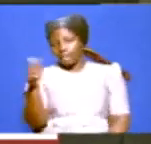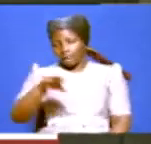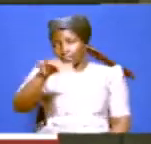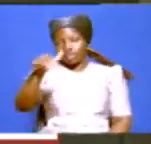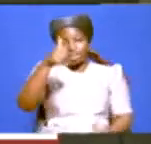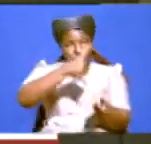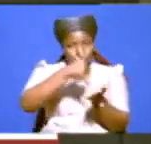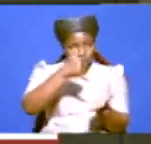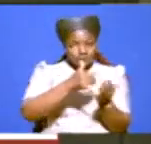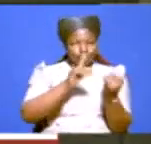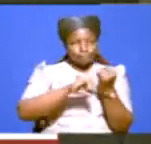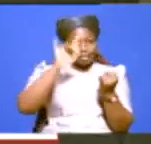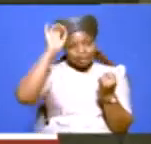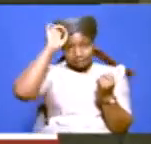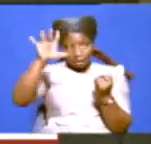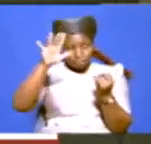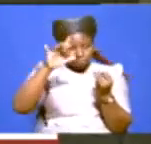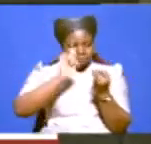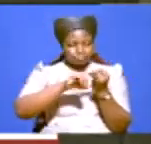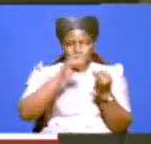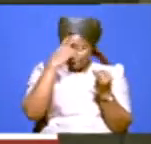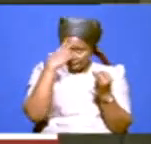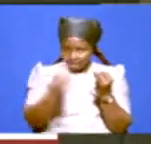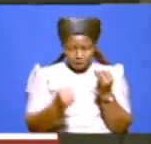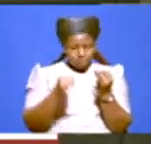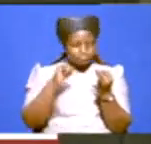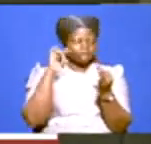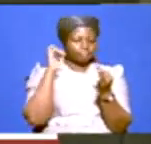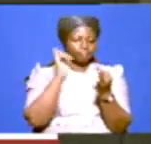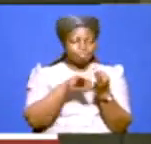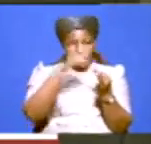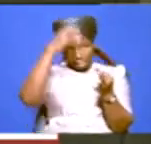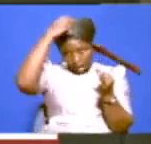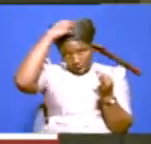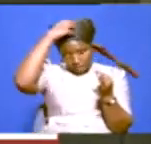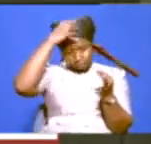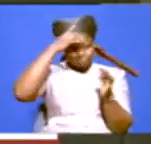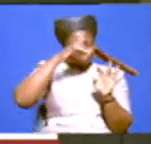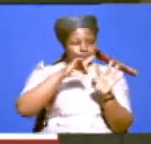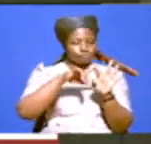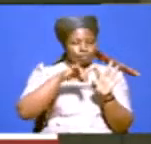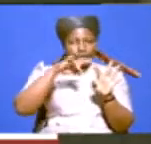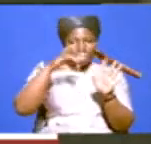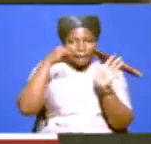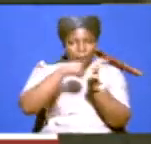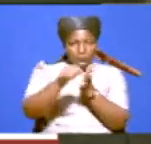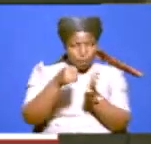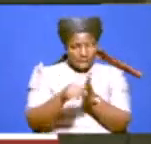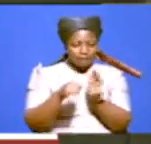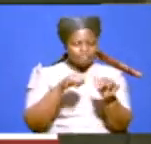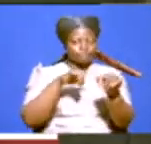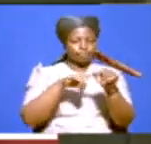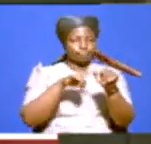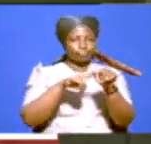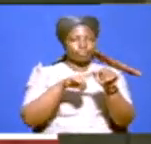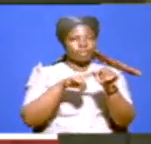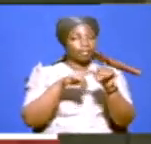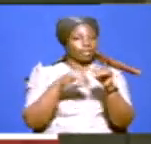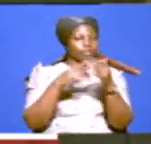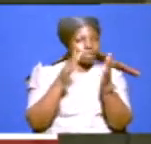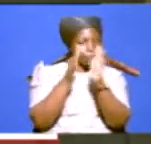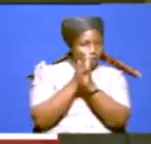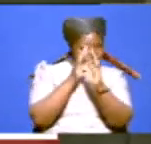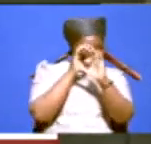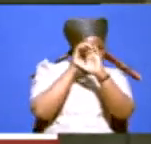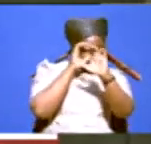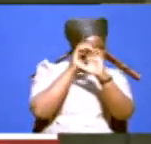Kiambu, Kajiado, Lamu, Makueni, with the projections of